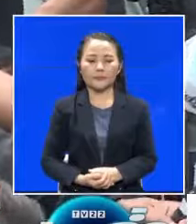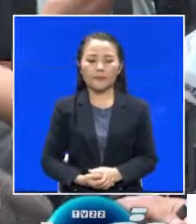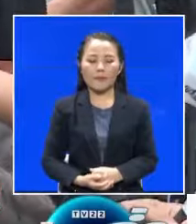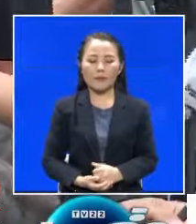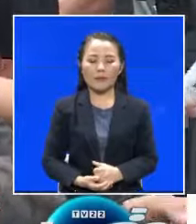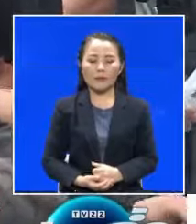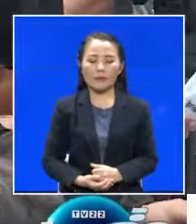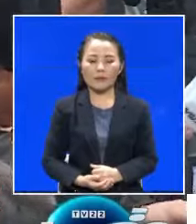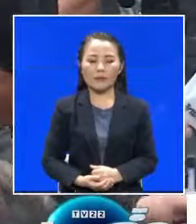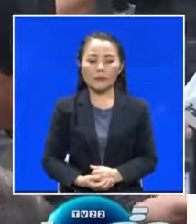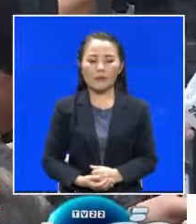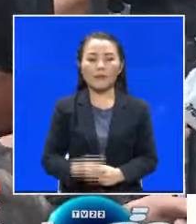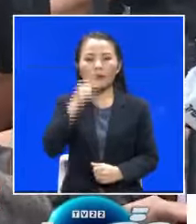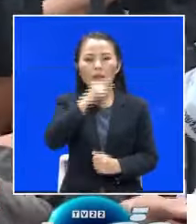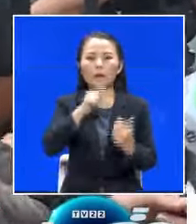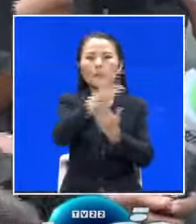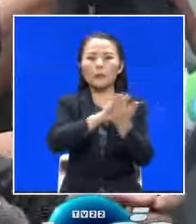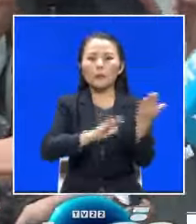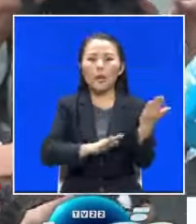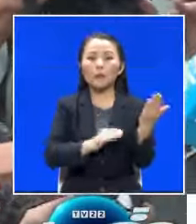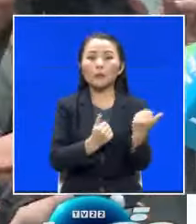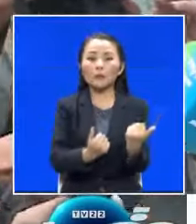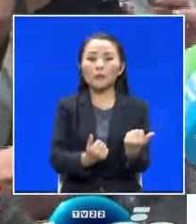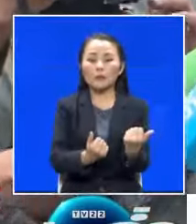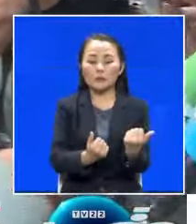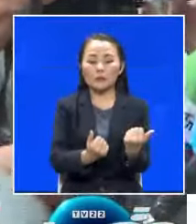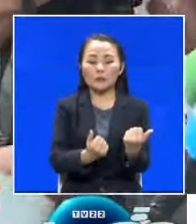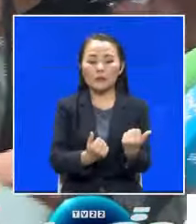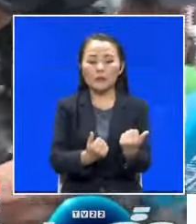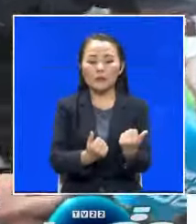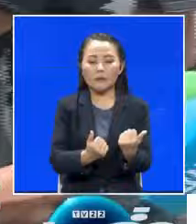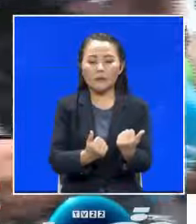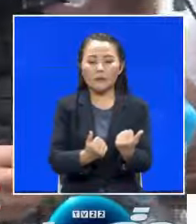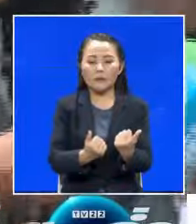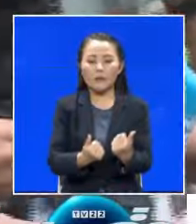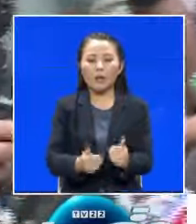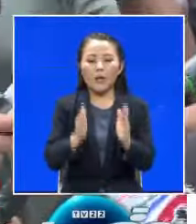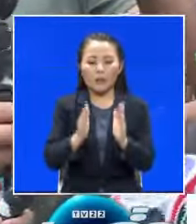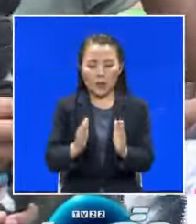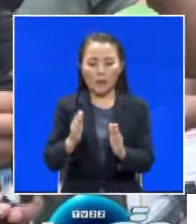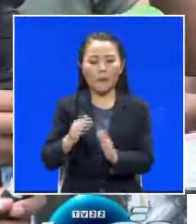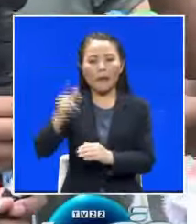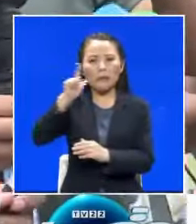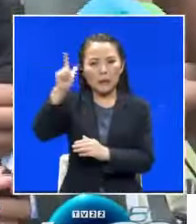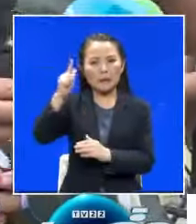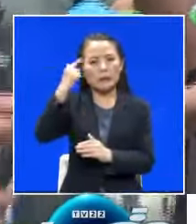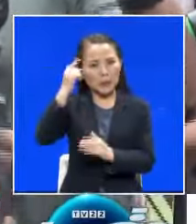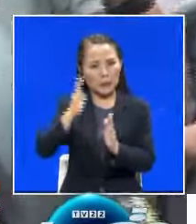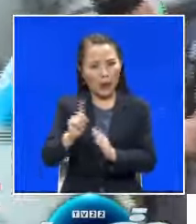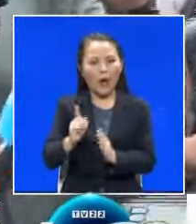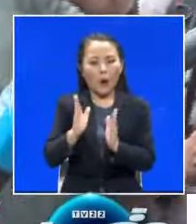ไม่มีใครครับในประเทศไทยเรานี้ที่เป็นความหวังเดียวของคนในชาติ